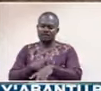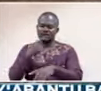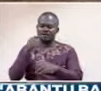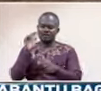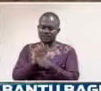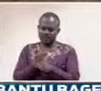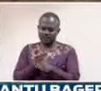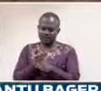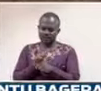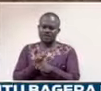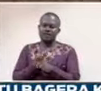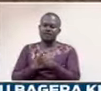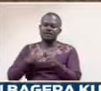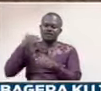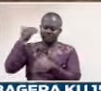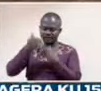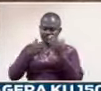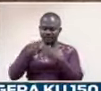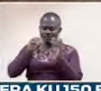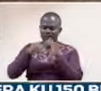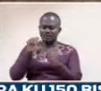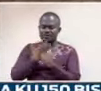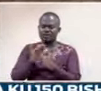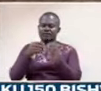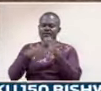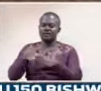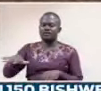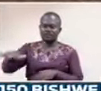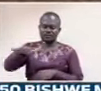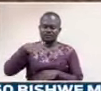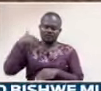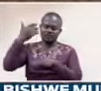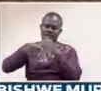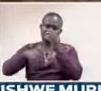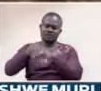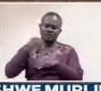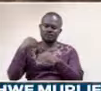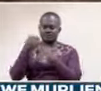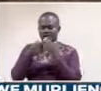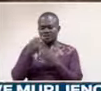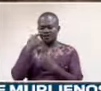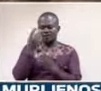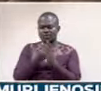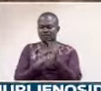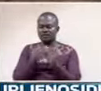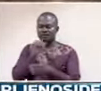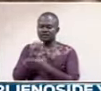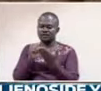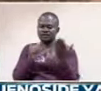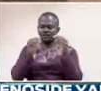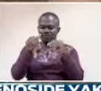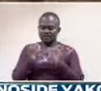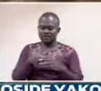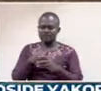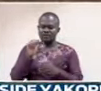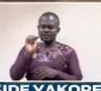byinshi, ugasanga umusaruro wabaye mwinshi ku isoko. Twabijyana ku isoko tugasanga twe turahomba, nta umuhinzi muri